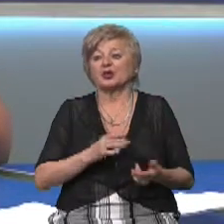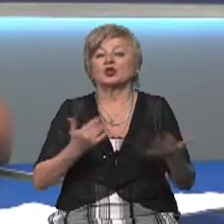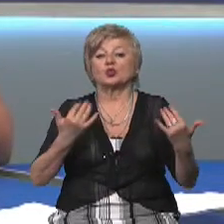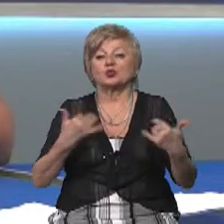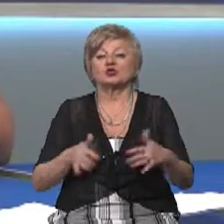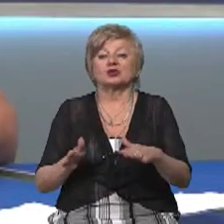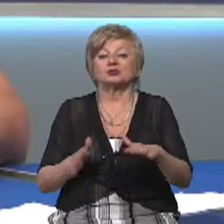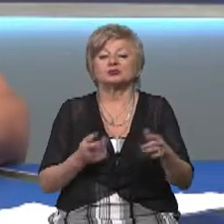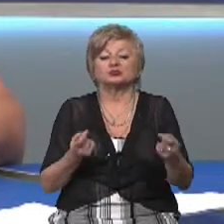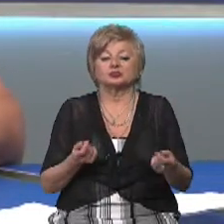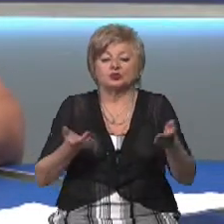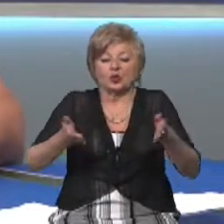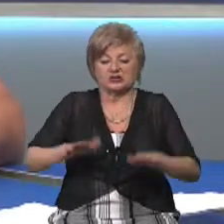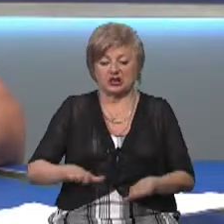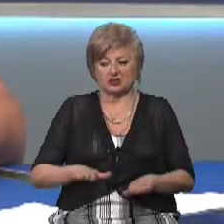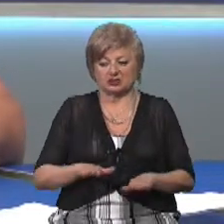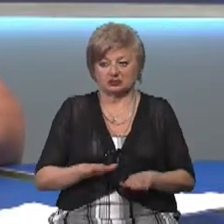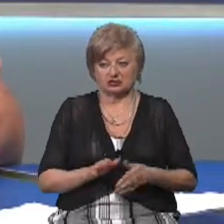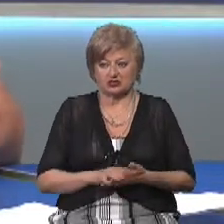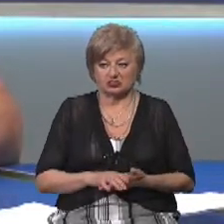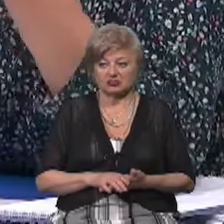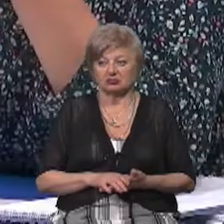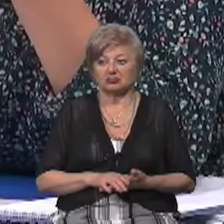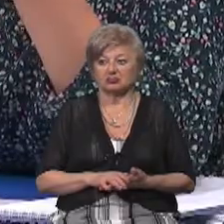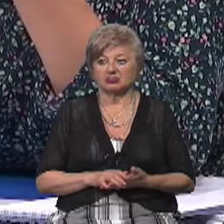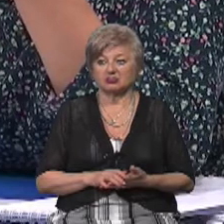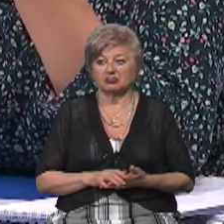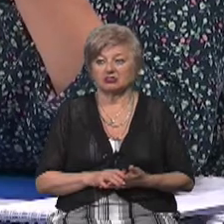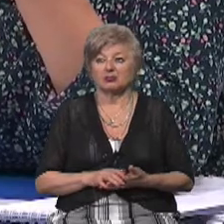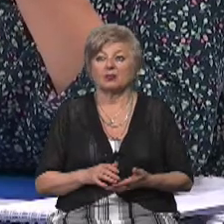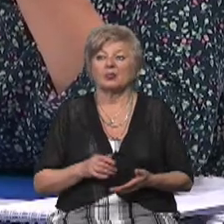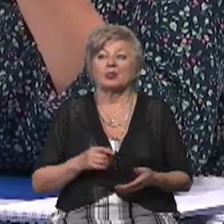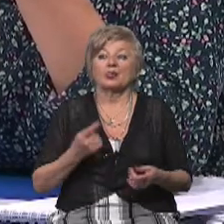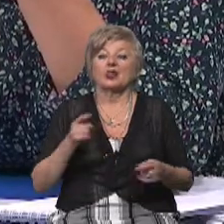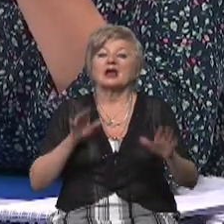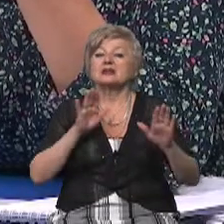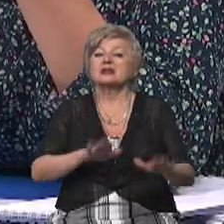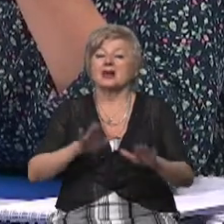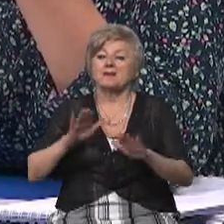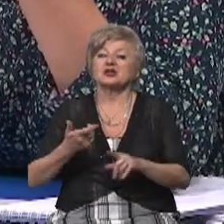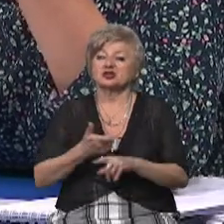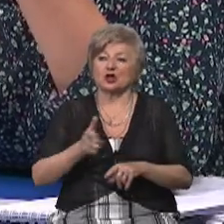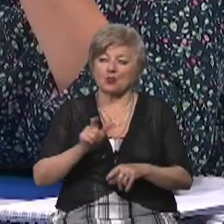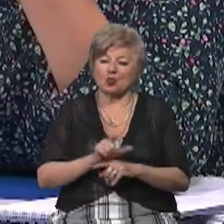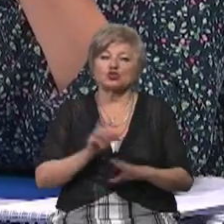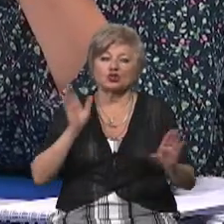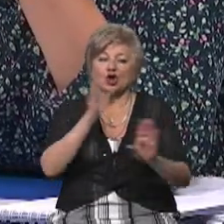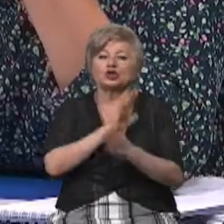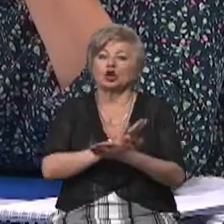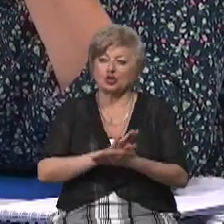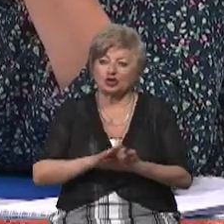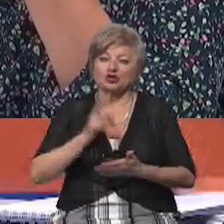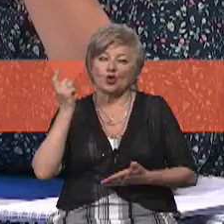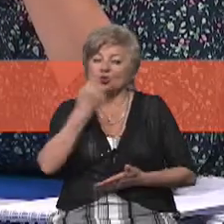такие остаточные, скажем так, явления. Ну, і ми говоримо про район, який у нас найбільш екологічно да, безпечний. Так, в Хартівському